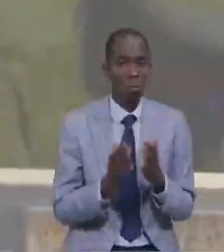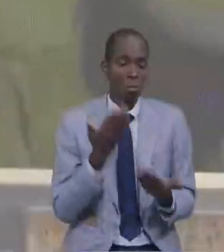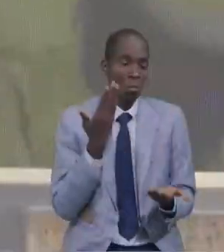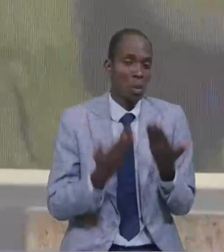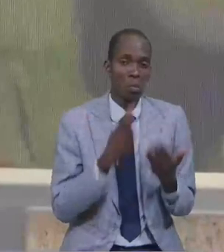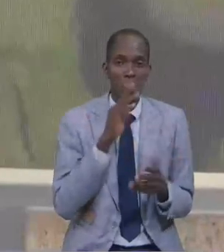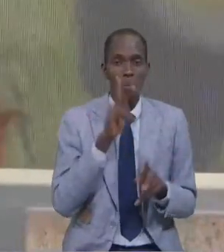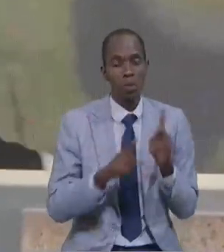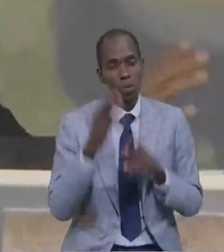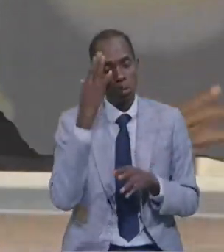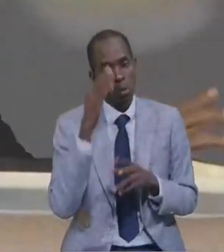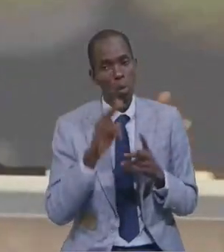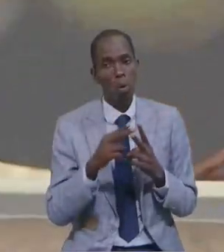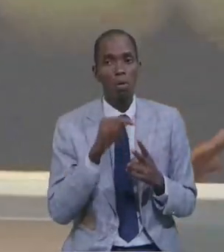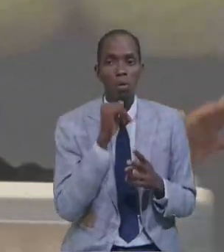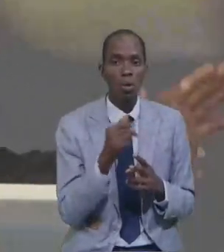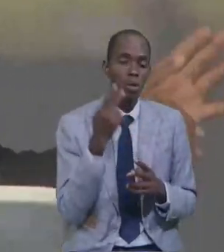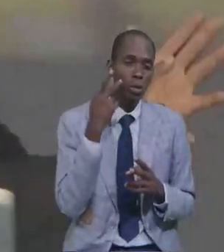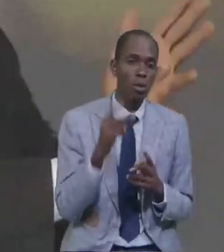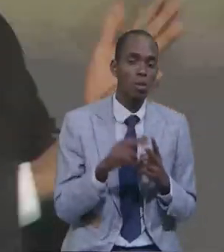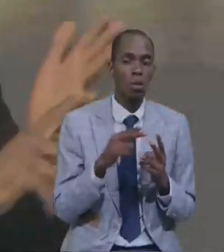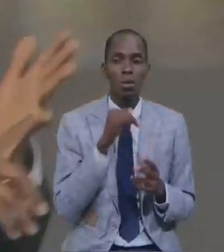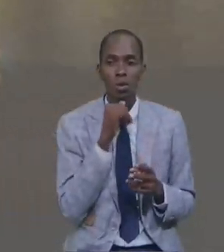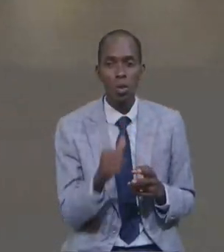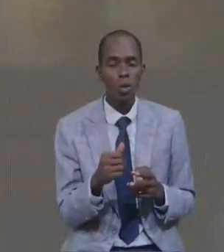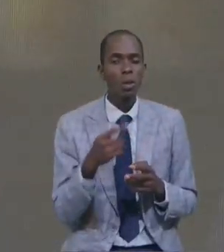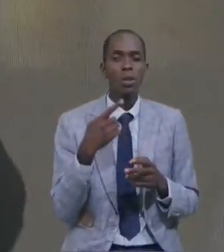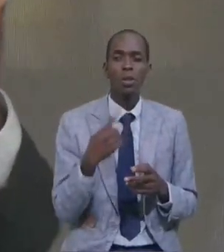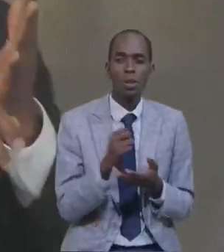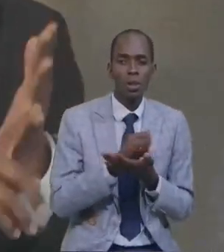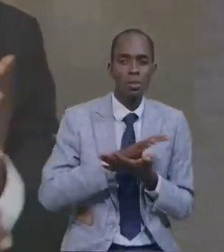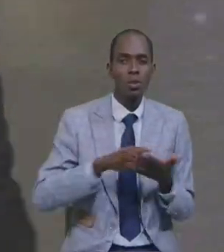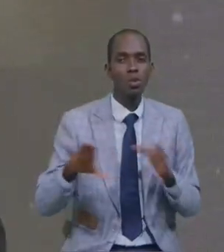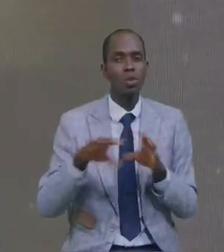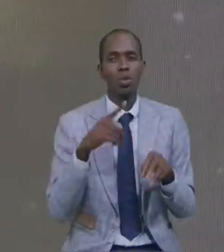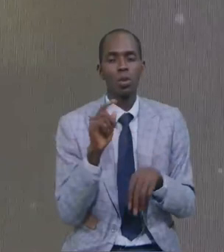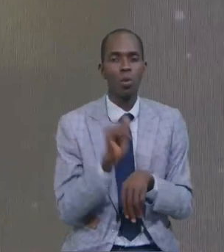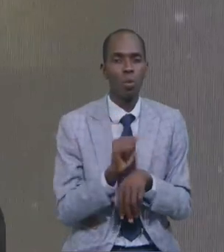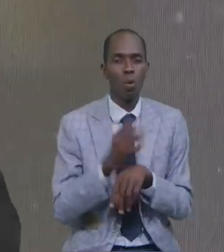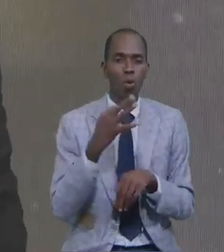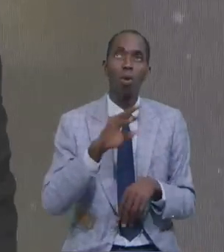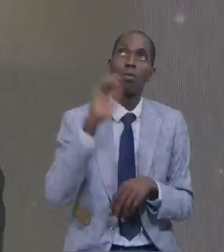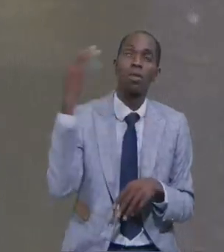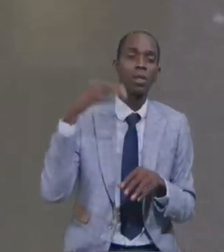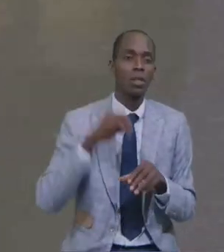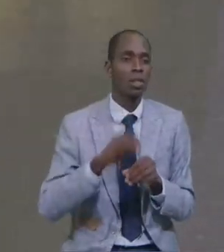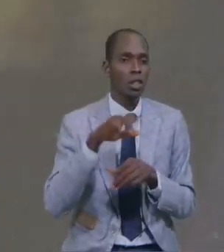ton cœur. Partout où tu es, tu t'abstiens du mal,